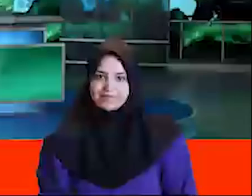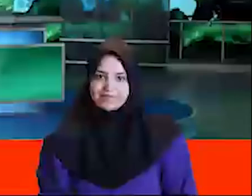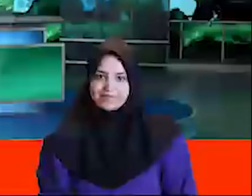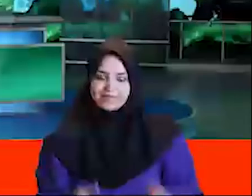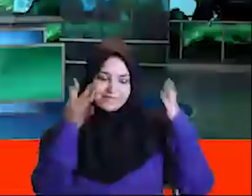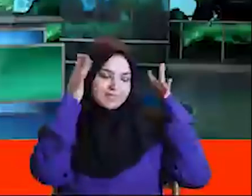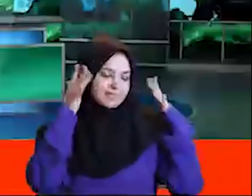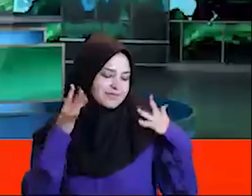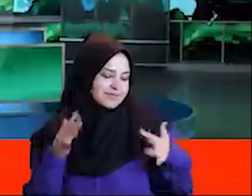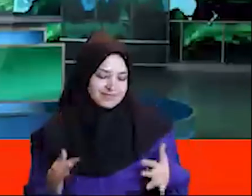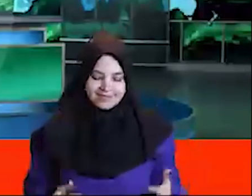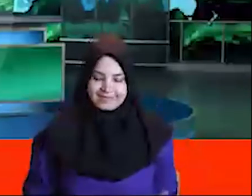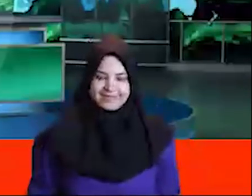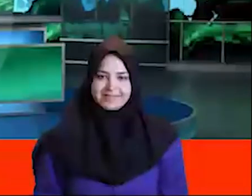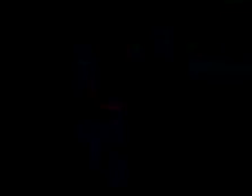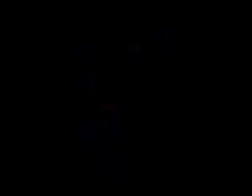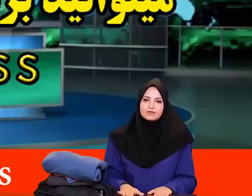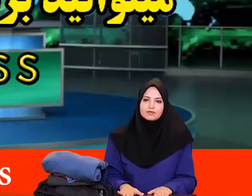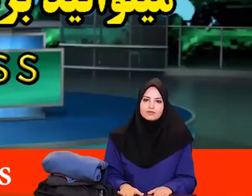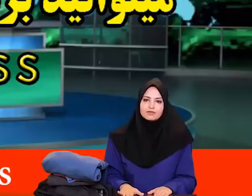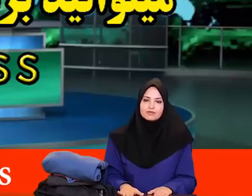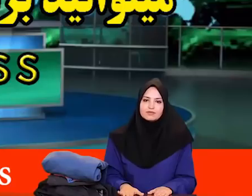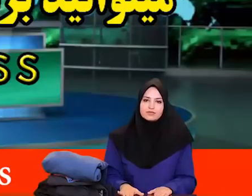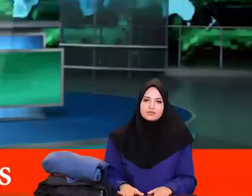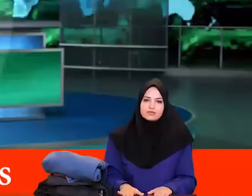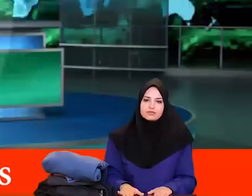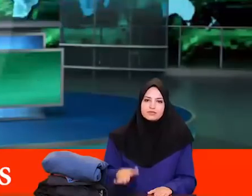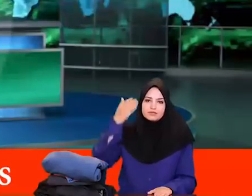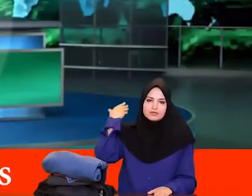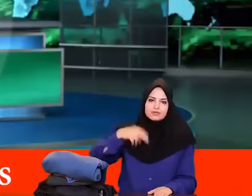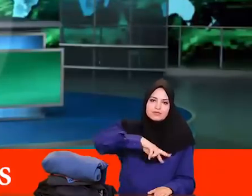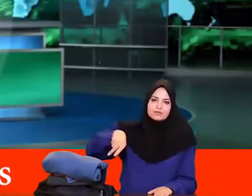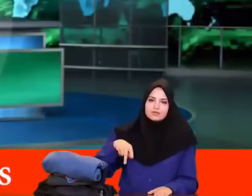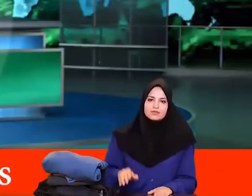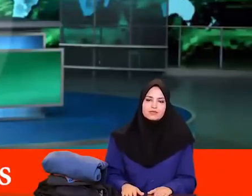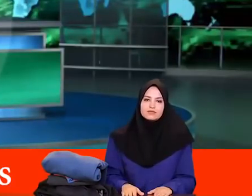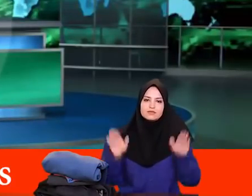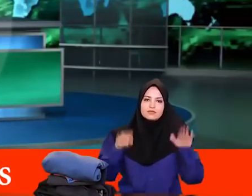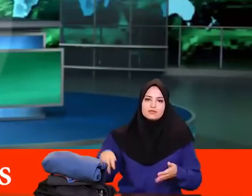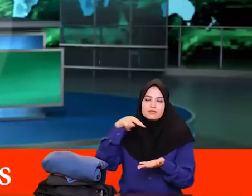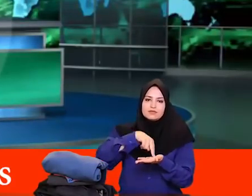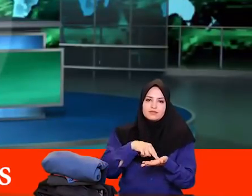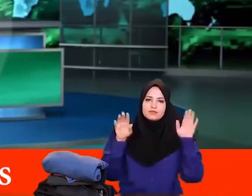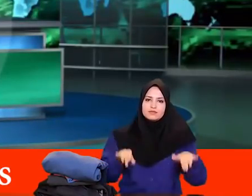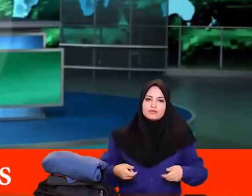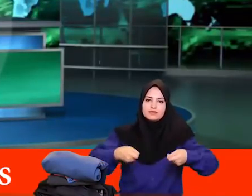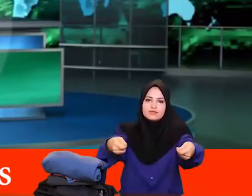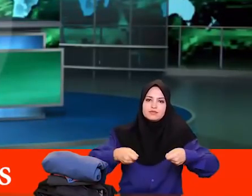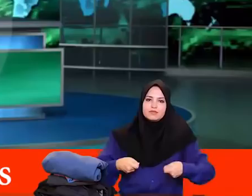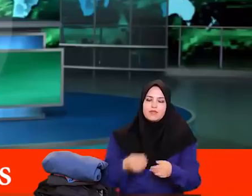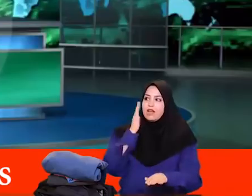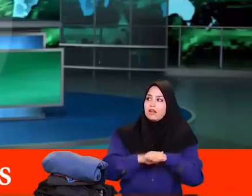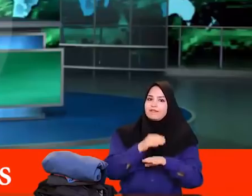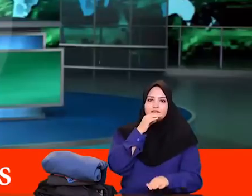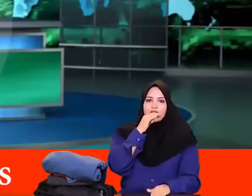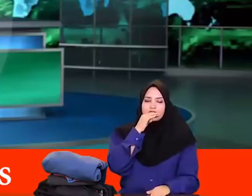نشده. متحرک باشید. به عقب باز می‌گردیم. پس از خودکفایی در تولید لباس